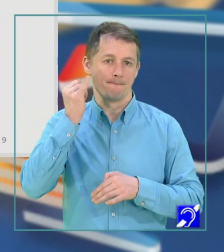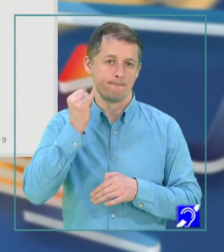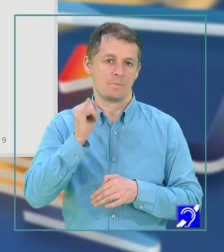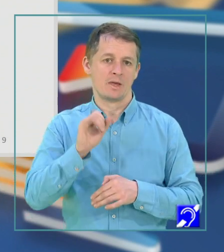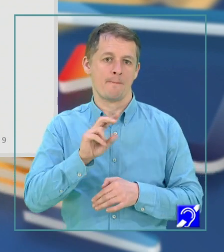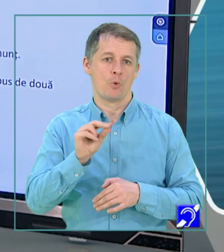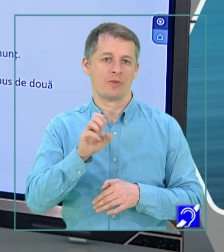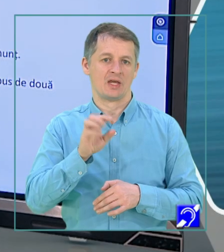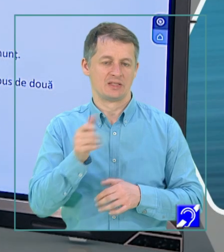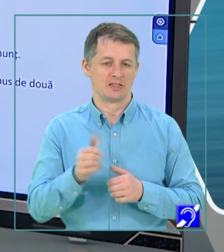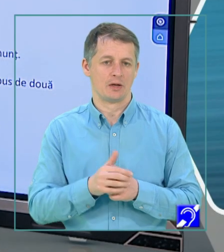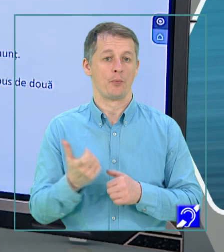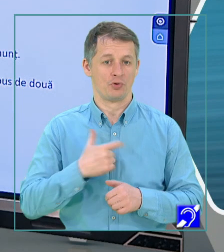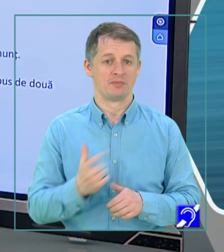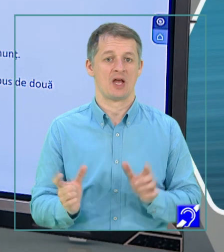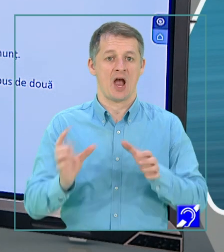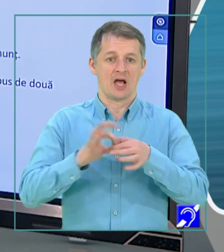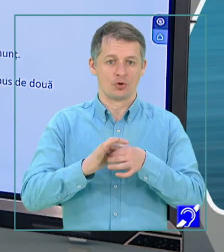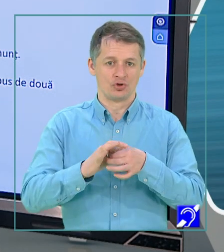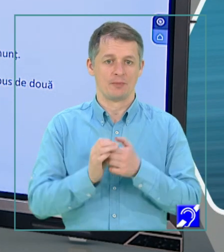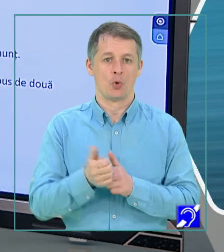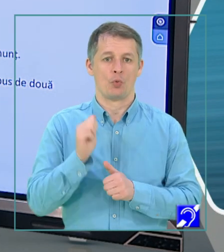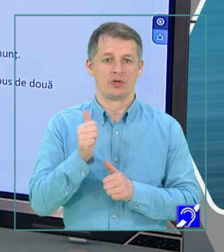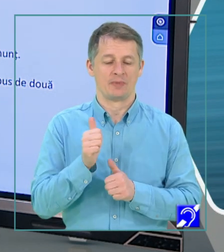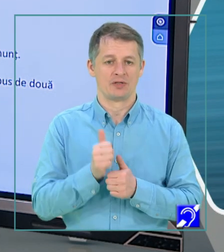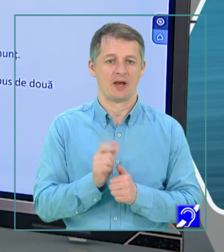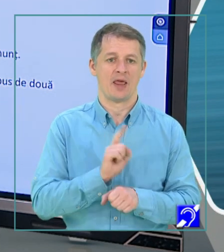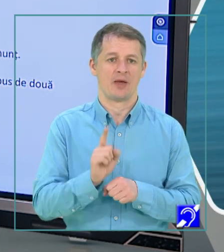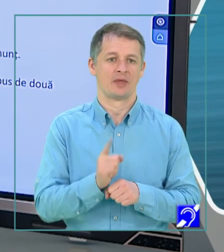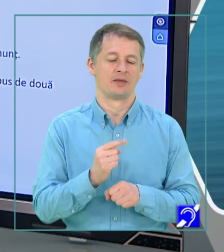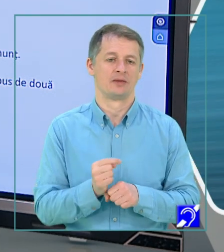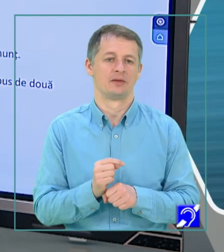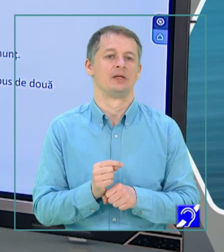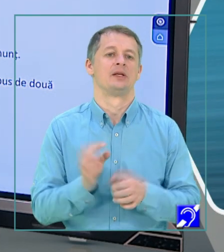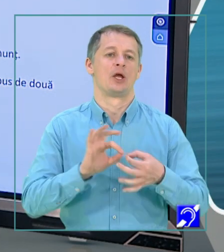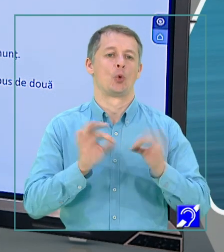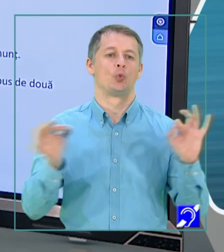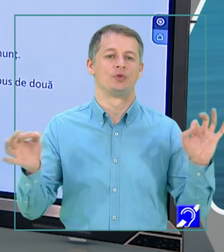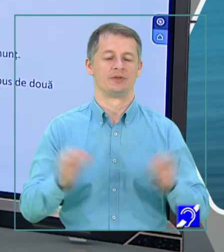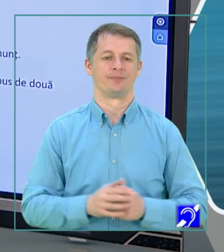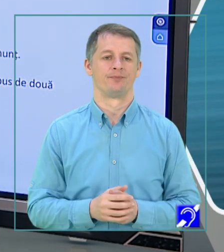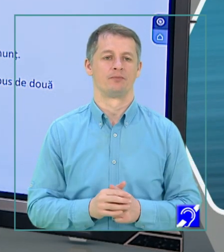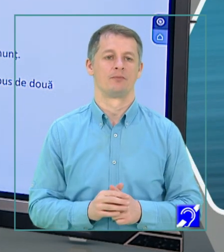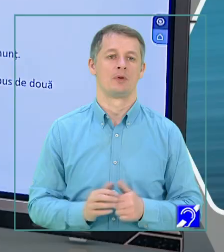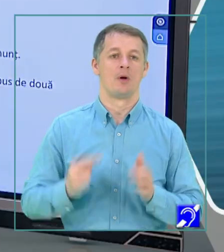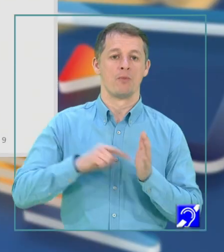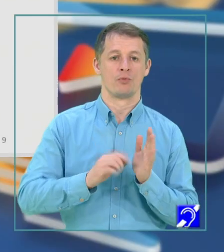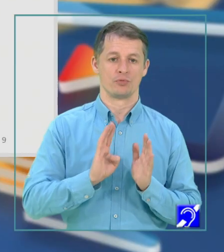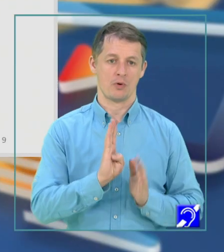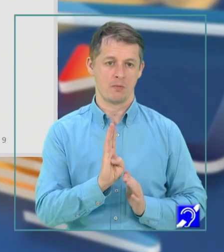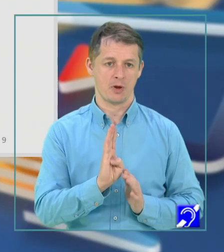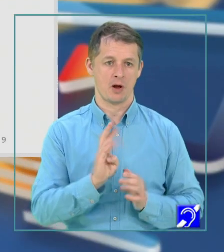putem asocia cele 11 elemente din compusul din enunț. Punctul B al